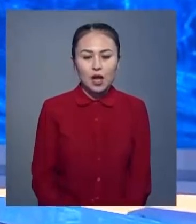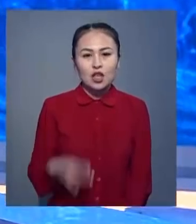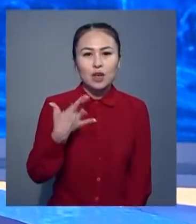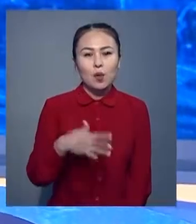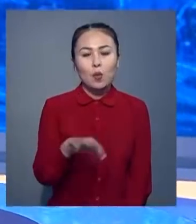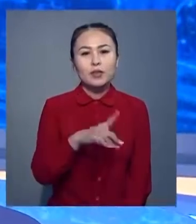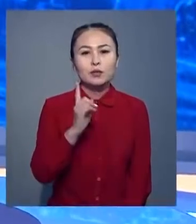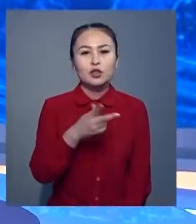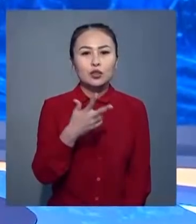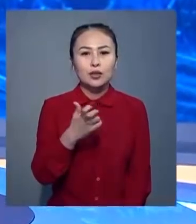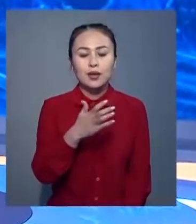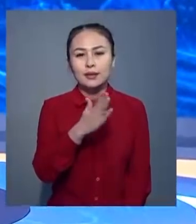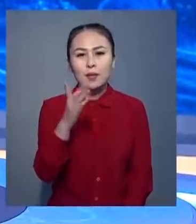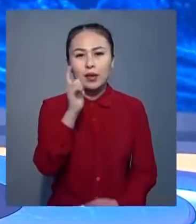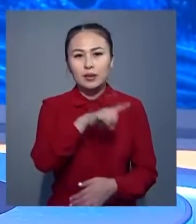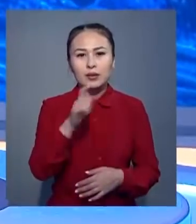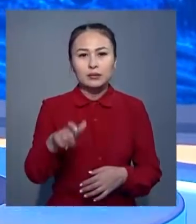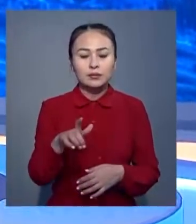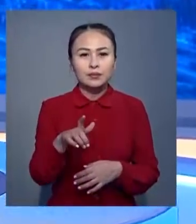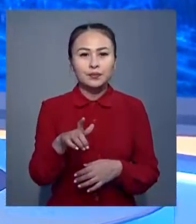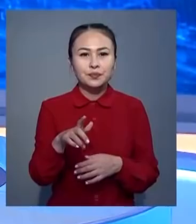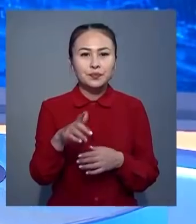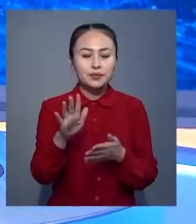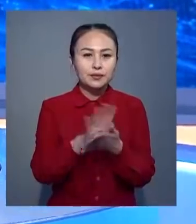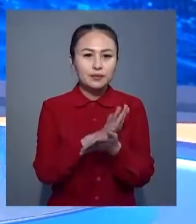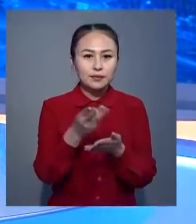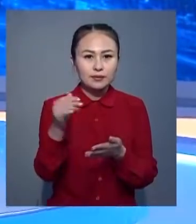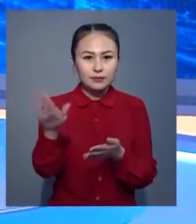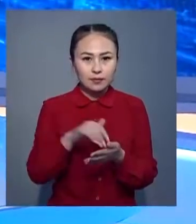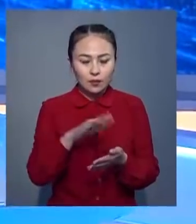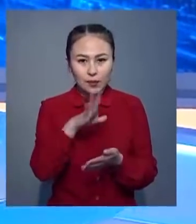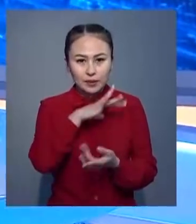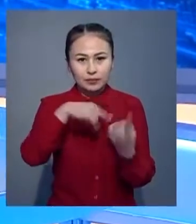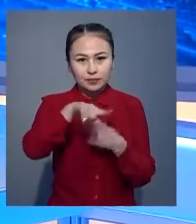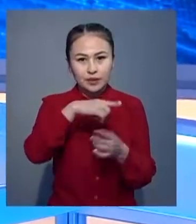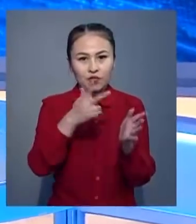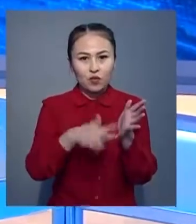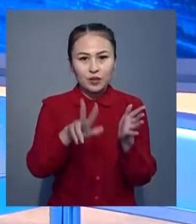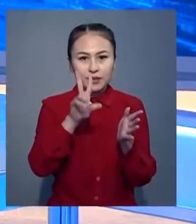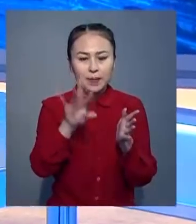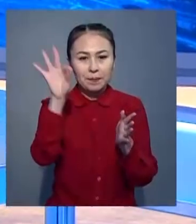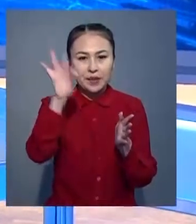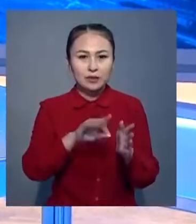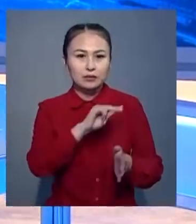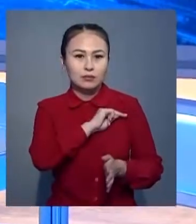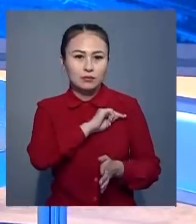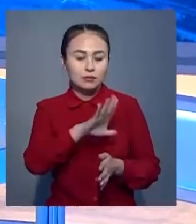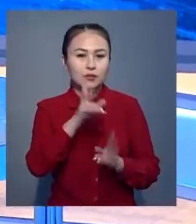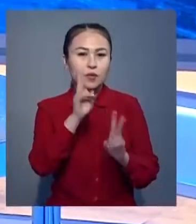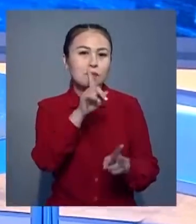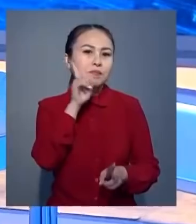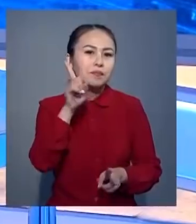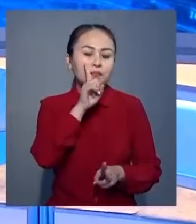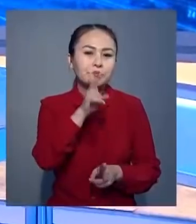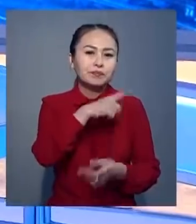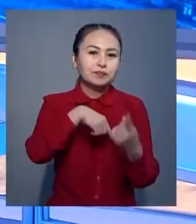Жамбыл облысында 1300-ден астам адам қайтарымсыз грант алып кәсіпкер атанды. Олардың 83%-ы жұмыссыз жастар.